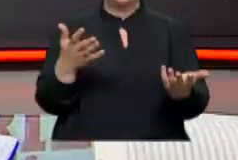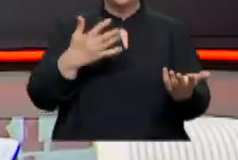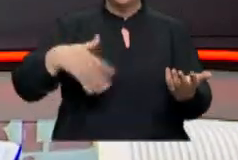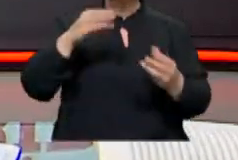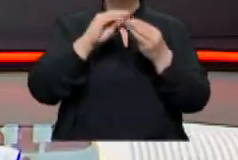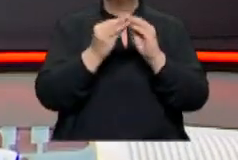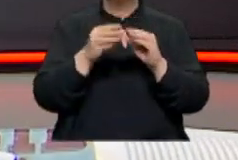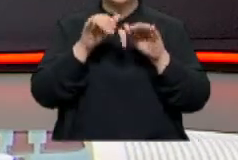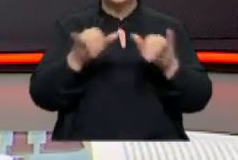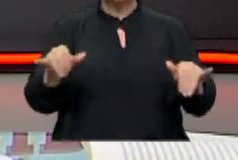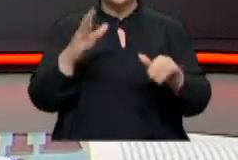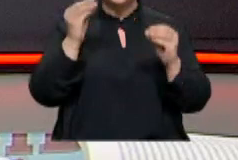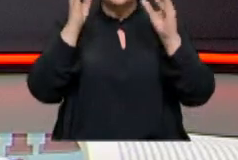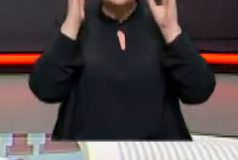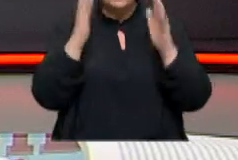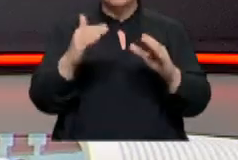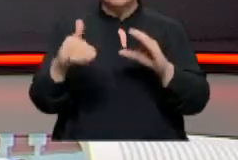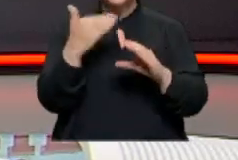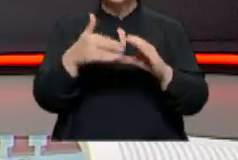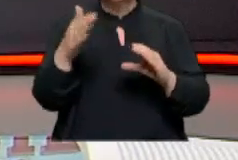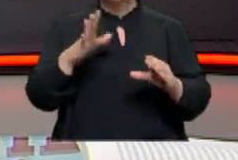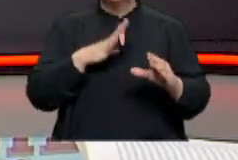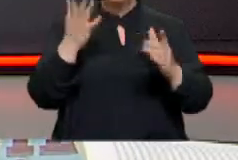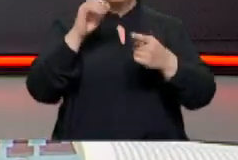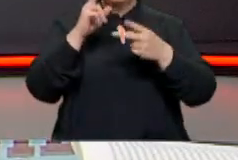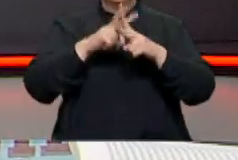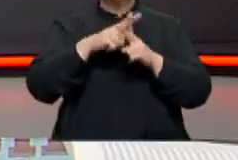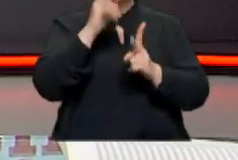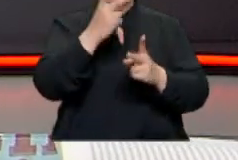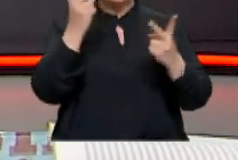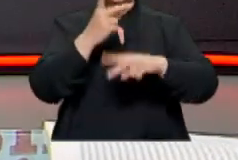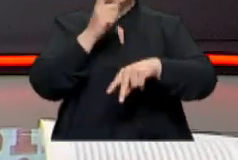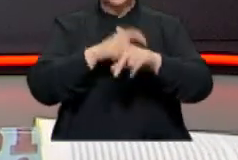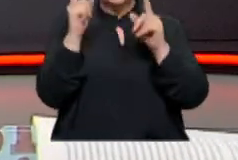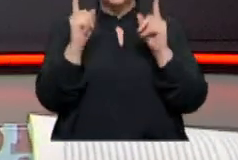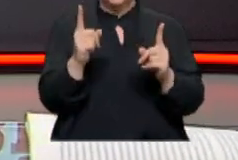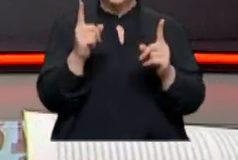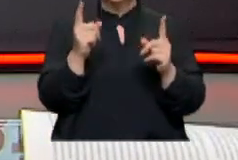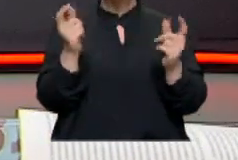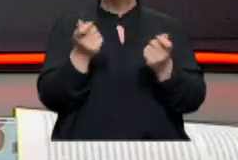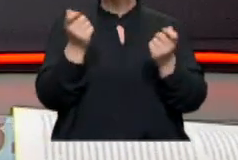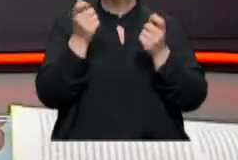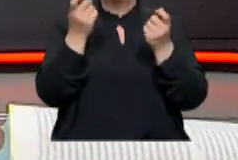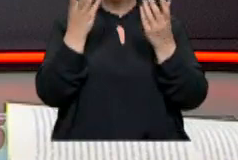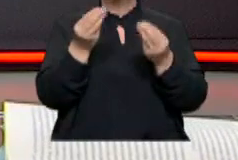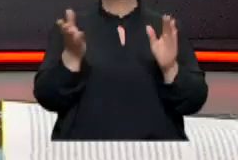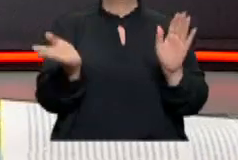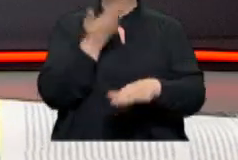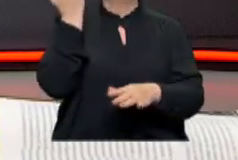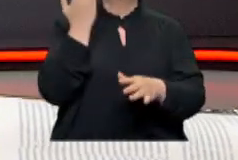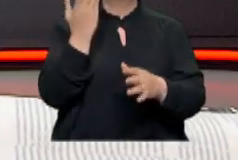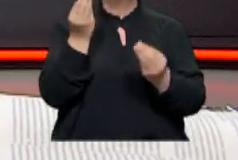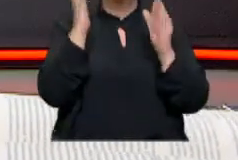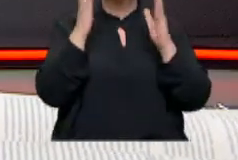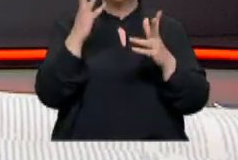Hepsinin problemleri de aynı. O kadar çok burada mesaj var ki mesela polislerin mesai saatleri çalışılabilir olmaktan çıktı diyen